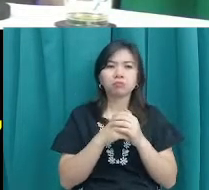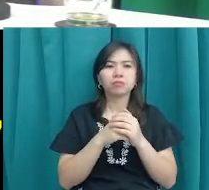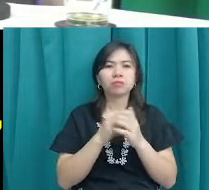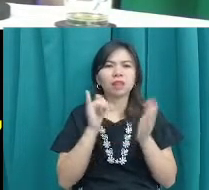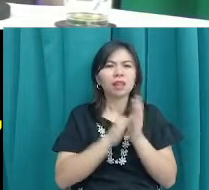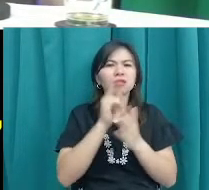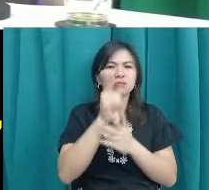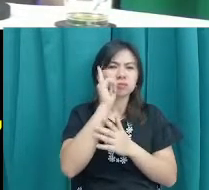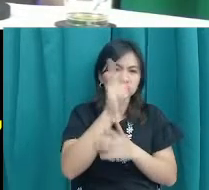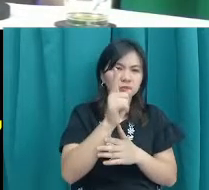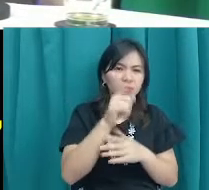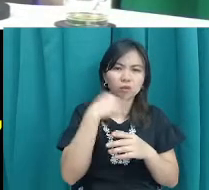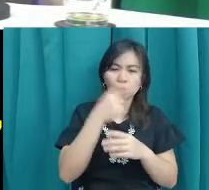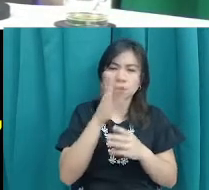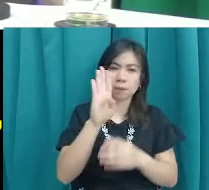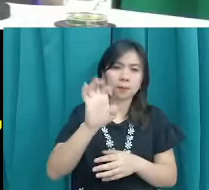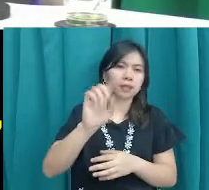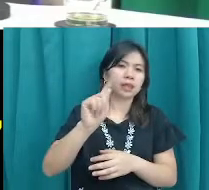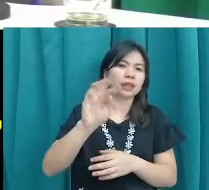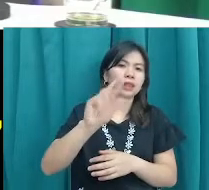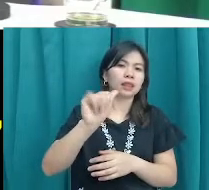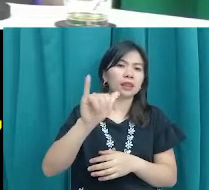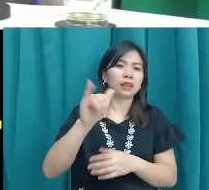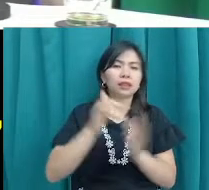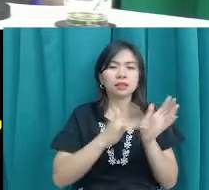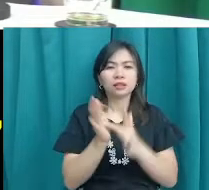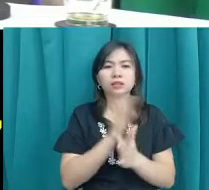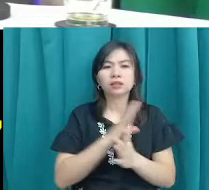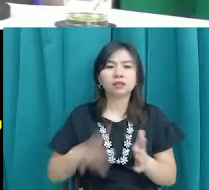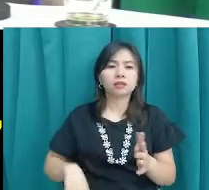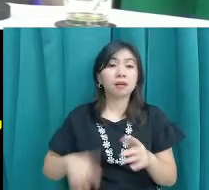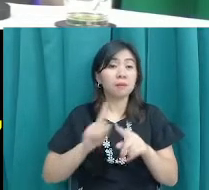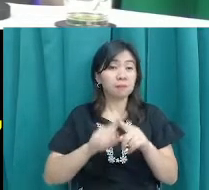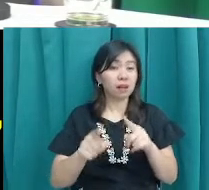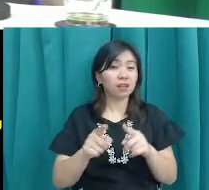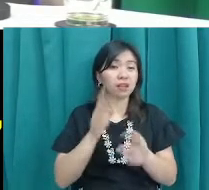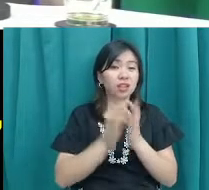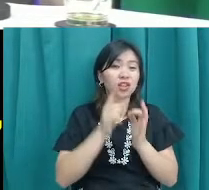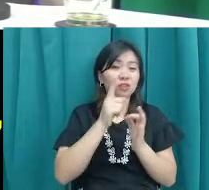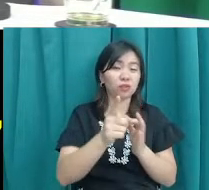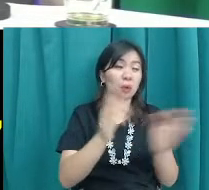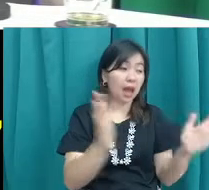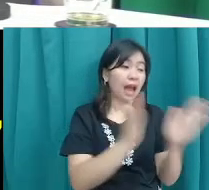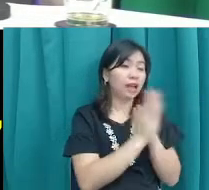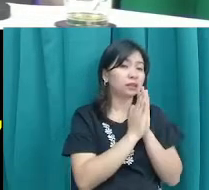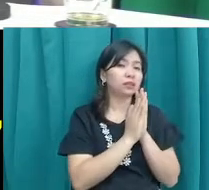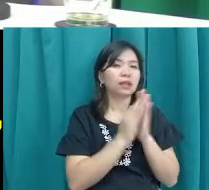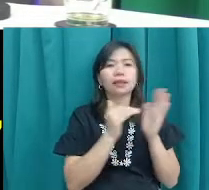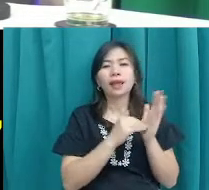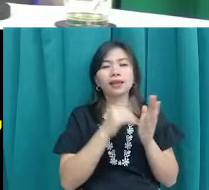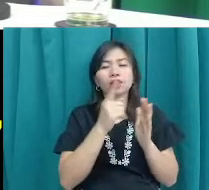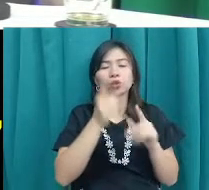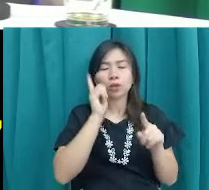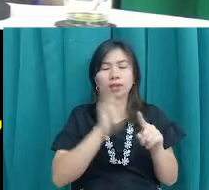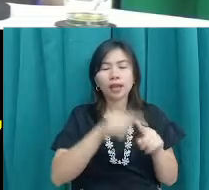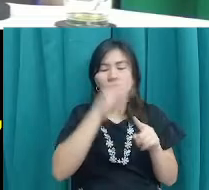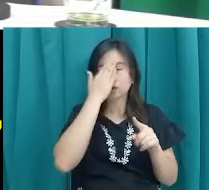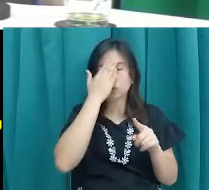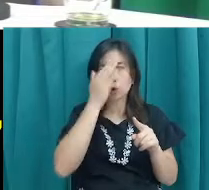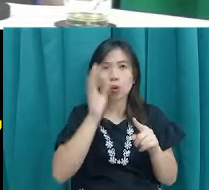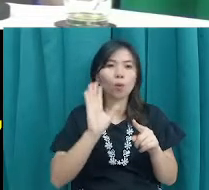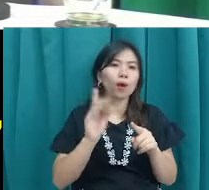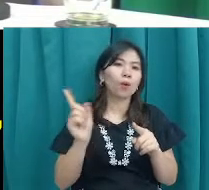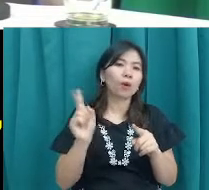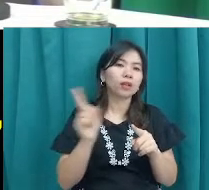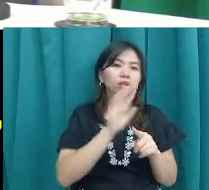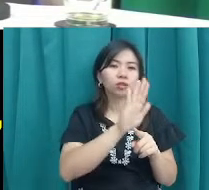na tanungin mo na ipagkakalulo mo palang kayo ng Hesus Kristo, hindi mo kilala at kung hindi mo alam na tunay na relasyon ninyo ng Panginoon